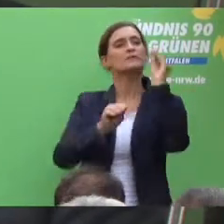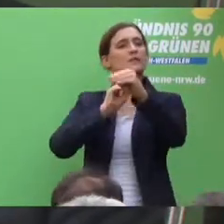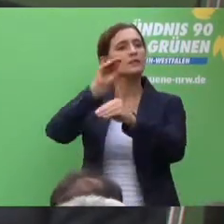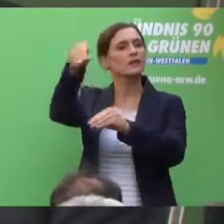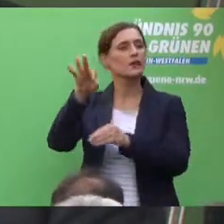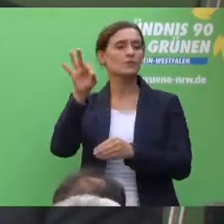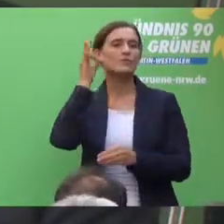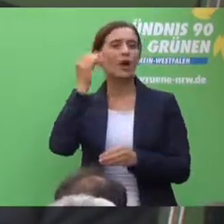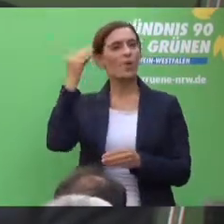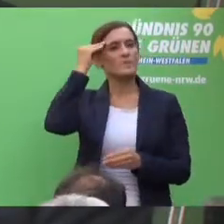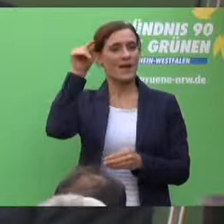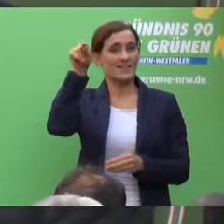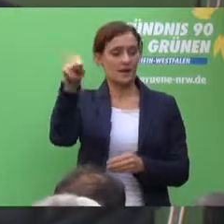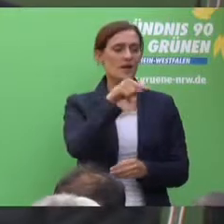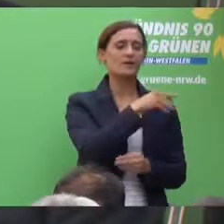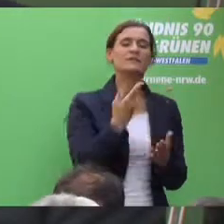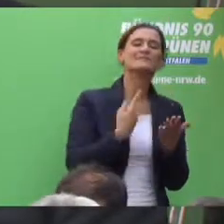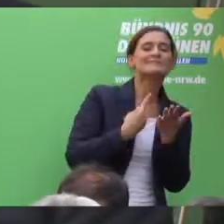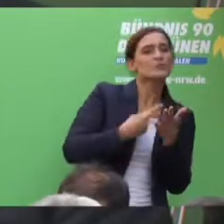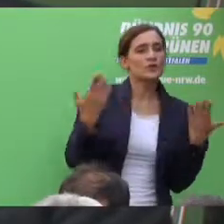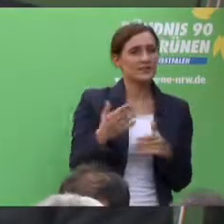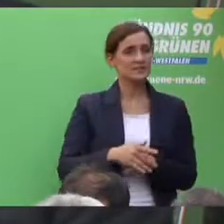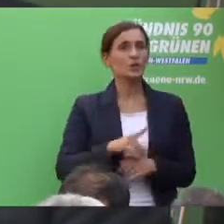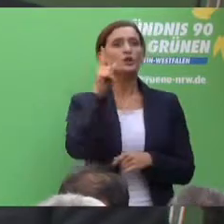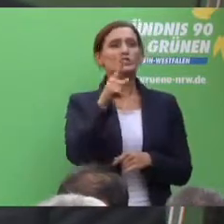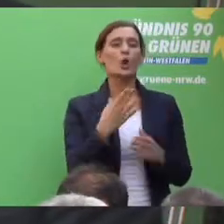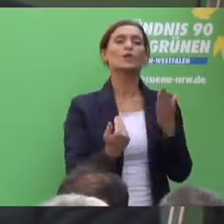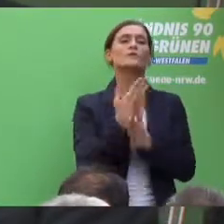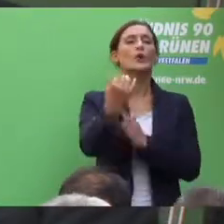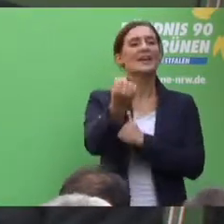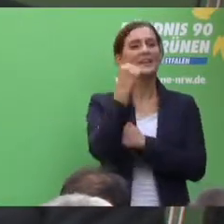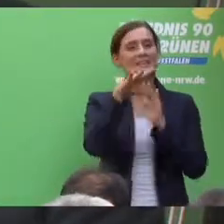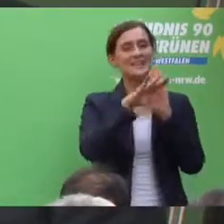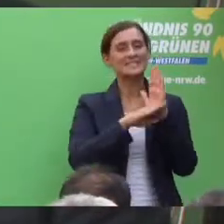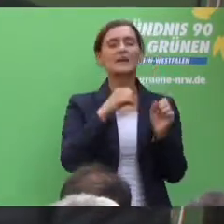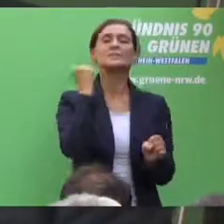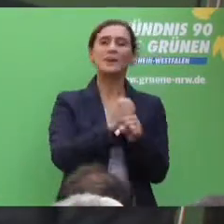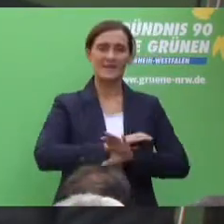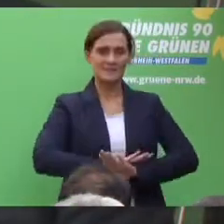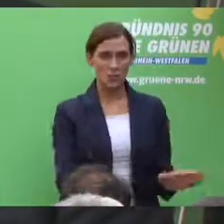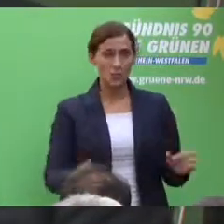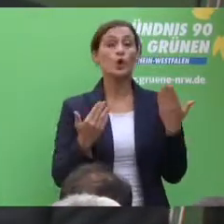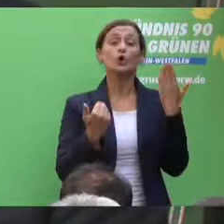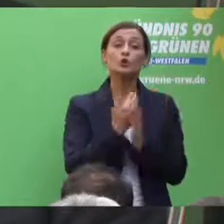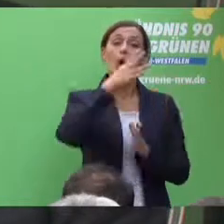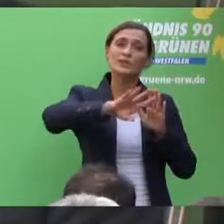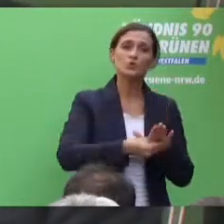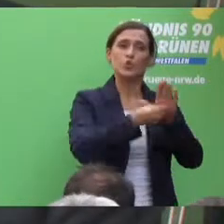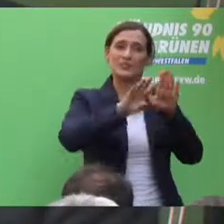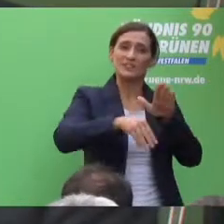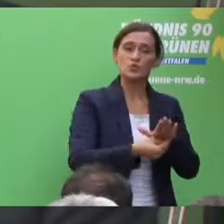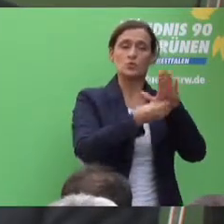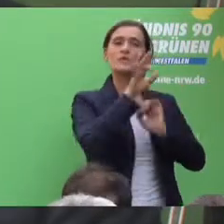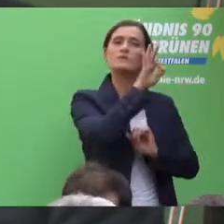von ihr erwarten. Beendigung des Erneuerbaren Energiengesetzes, neue Subventionen für die